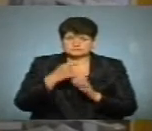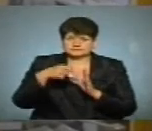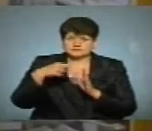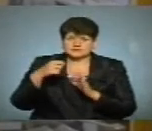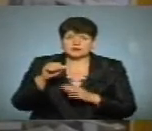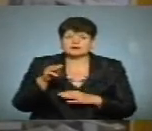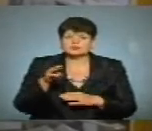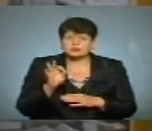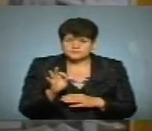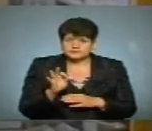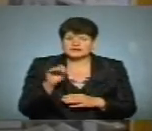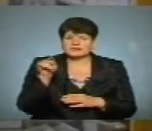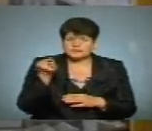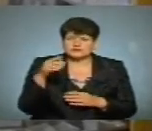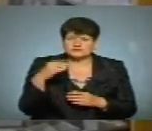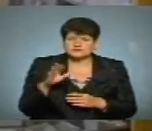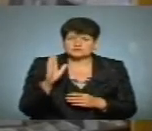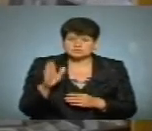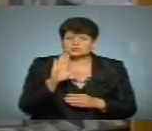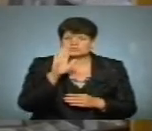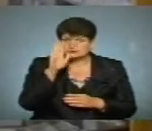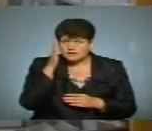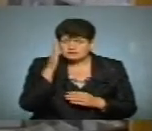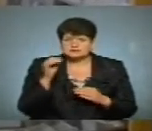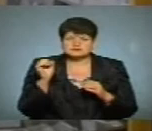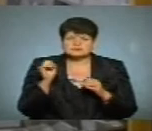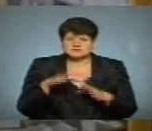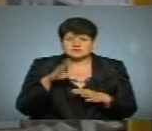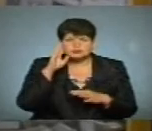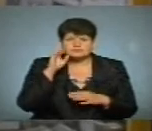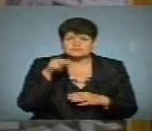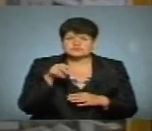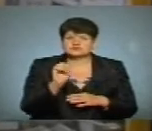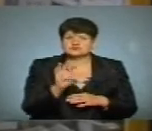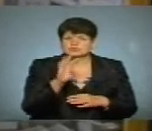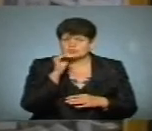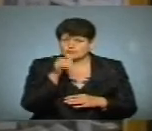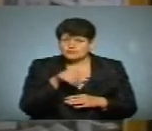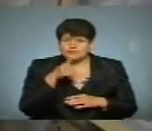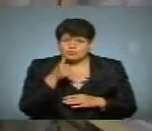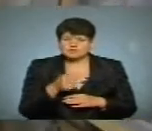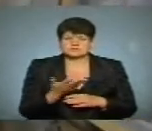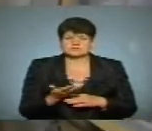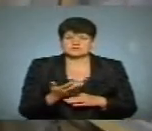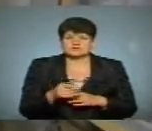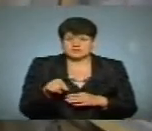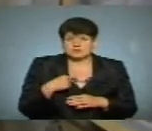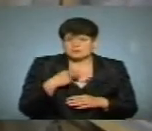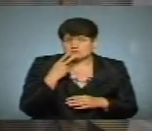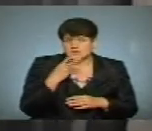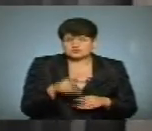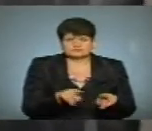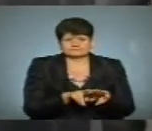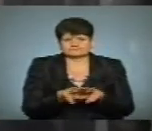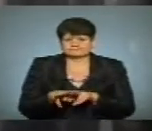АТО, і в нас там вже буде як зрадники, які здавали хлопців у 2014 році, навідники. Тут я бачу таку